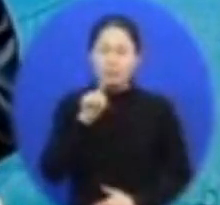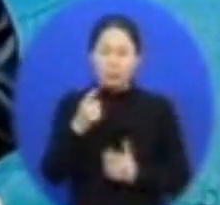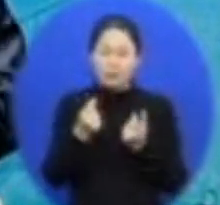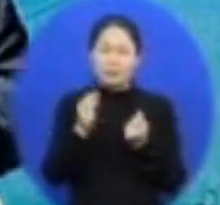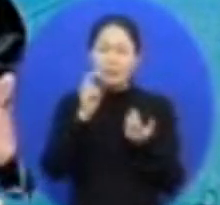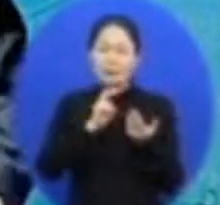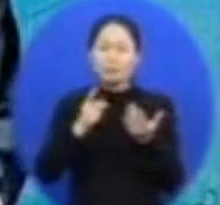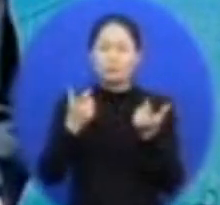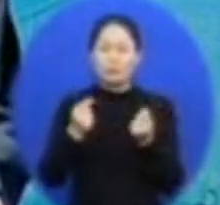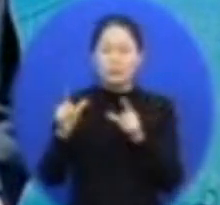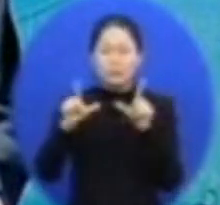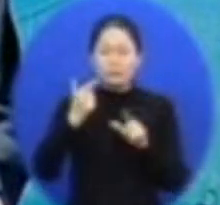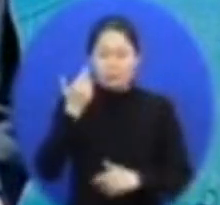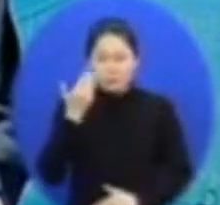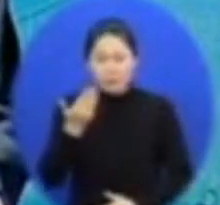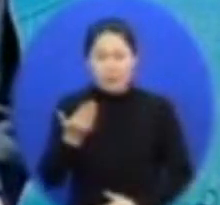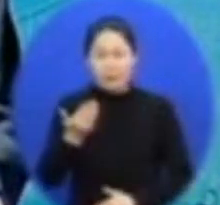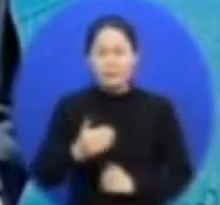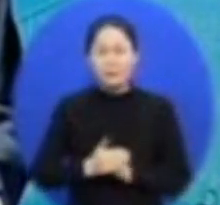처럼 사십니까